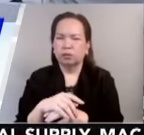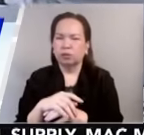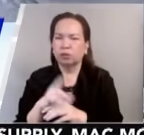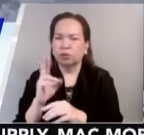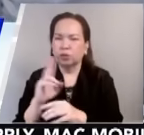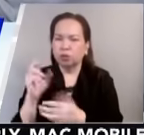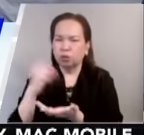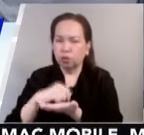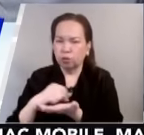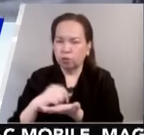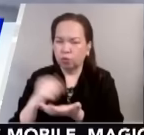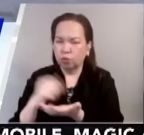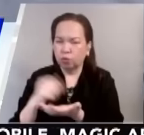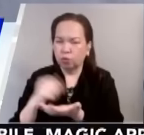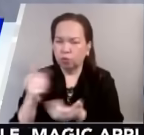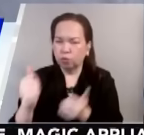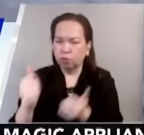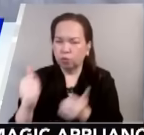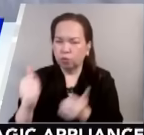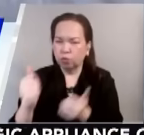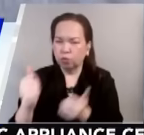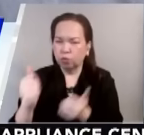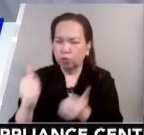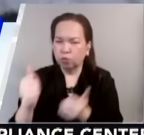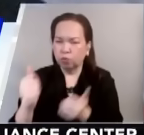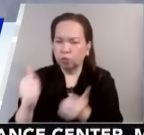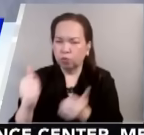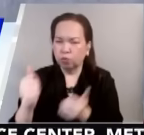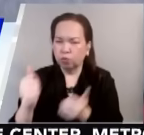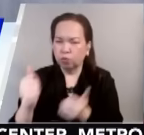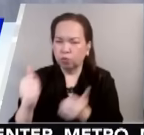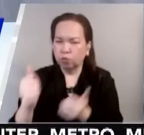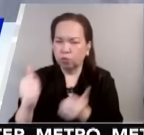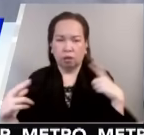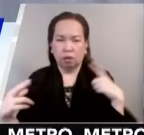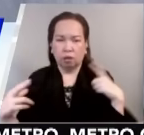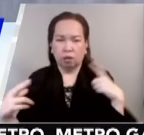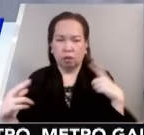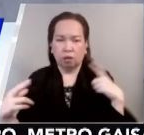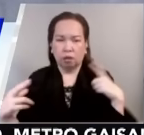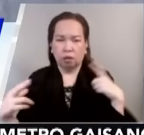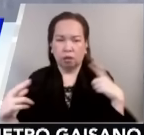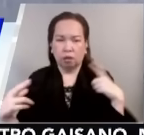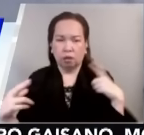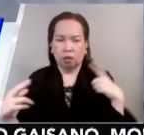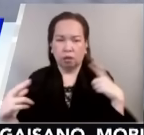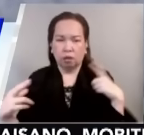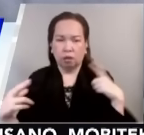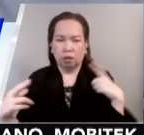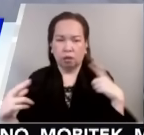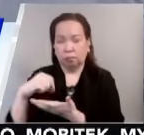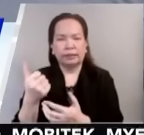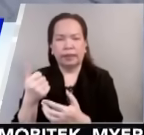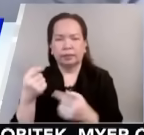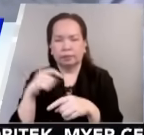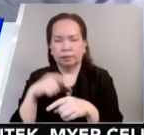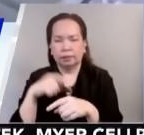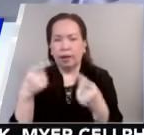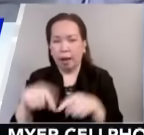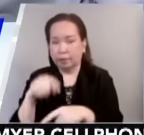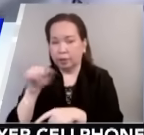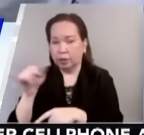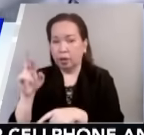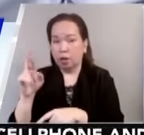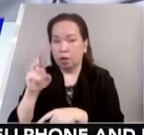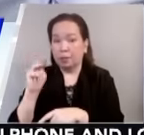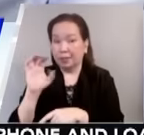ito pong naputukan kong kamay nasa 10 na ang naitalang firecracker related injury sa jrr mmc